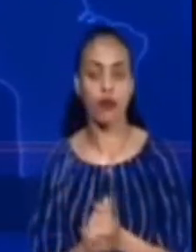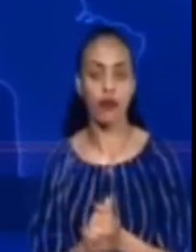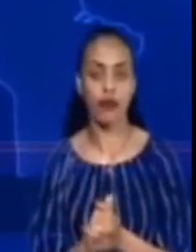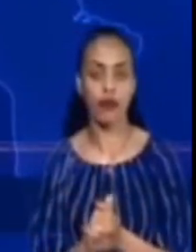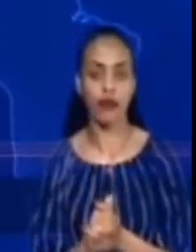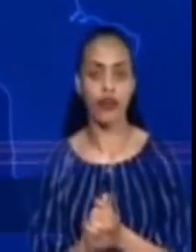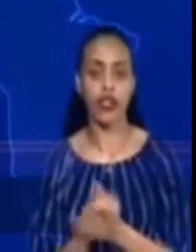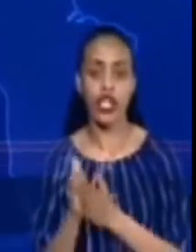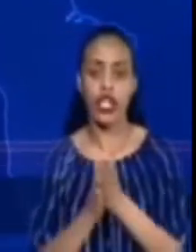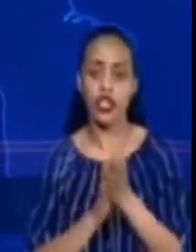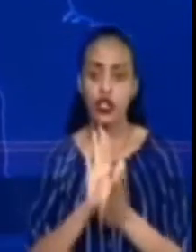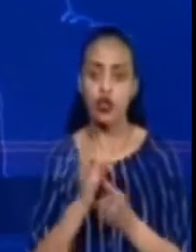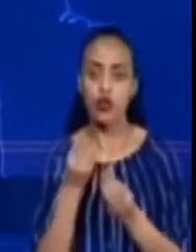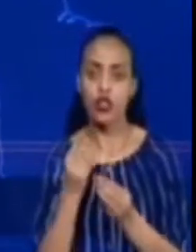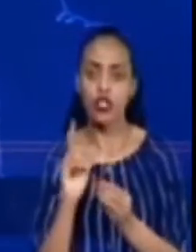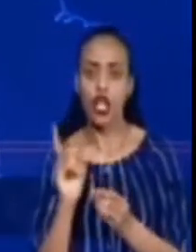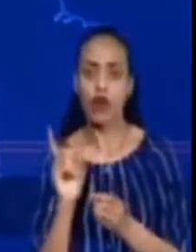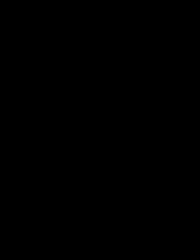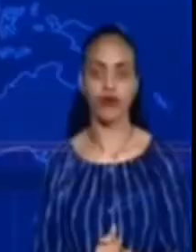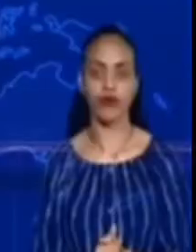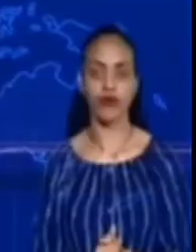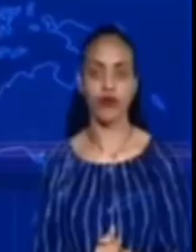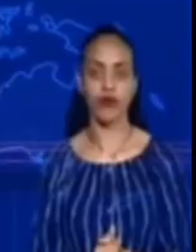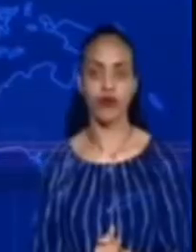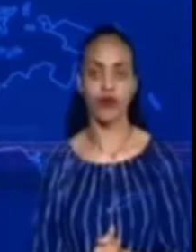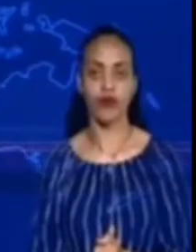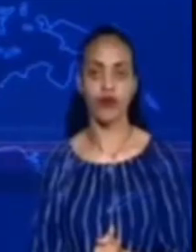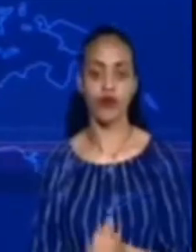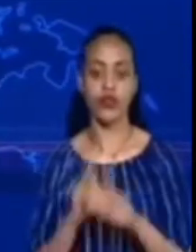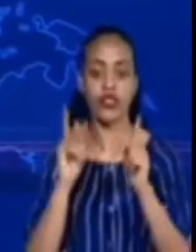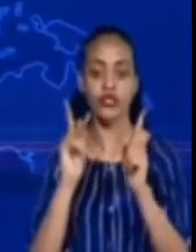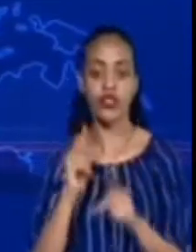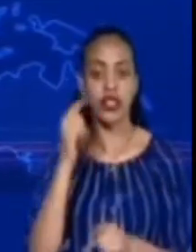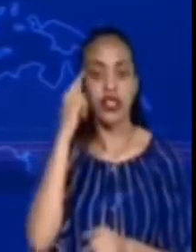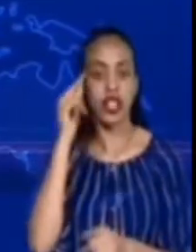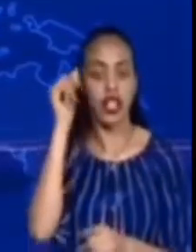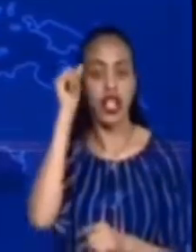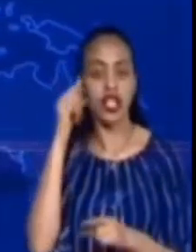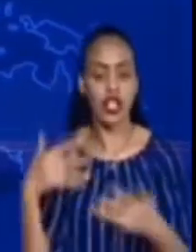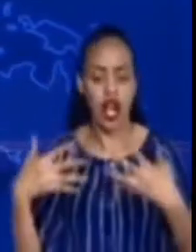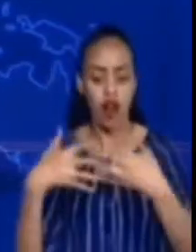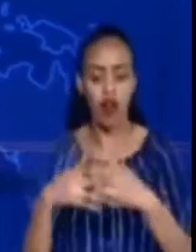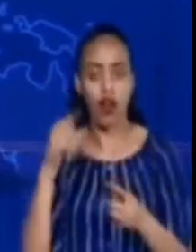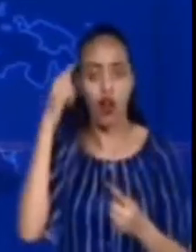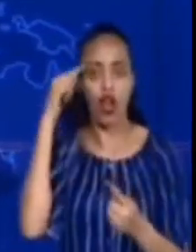ቅዱስ እንኳን በመጽሐፍ ቅዱስ ምሁራኖች ሲመዘን በቲዮሎጂያንስ